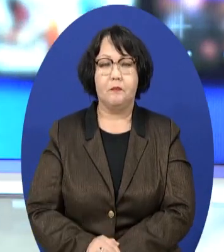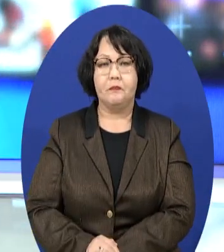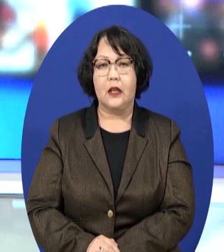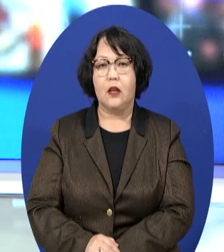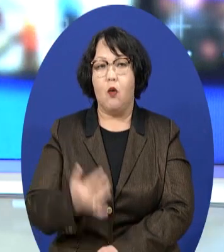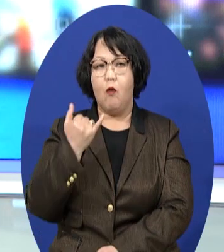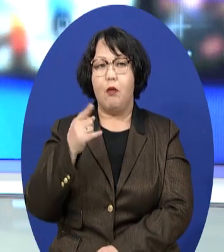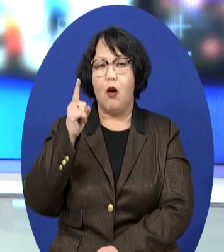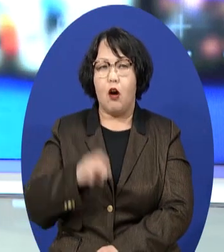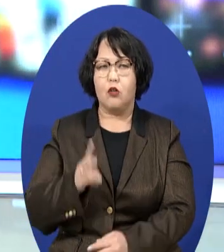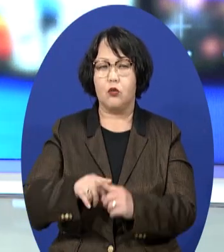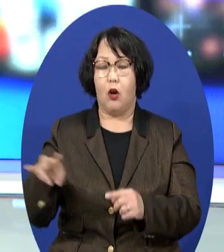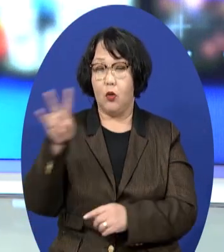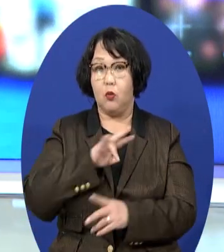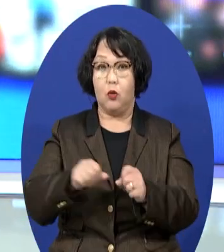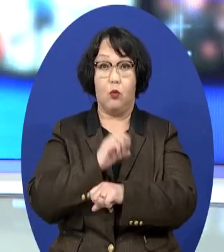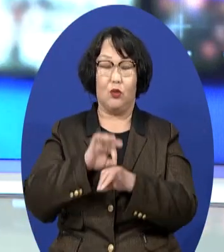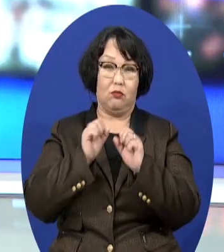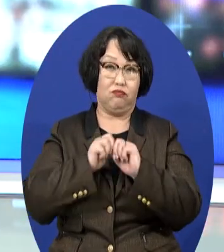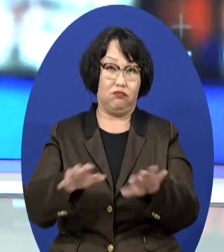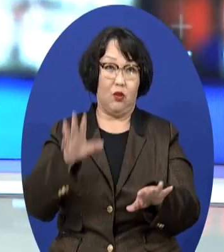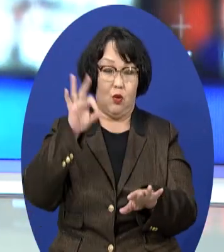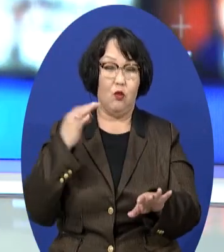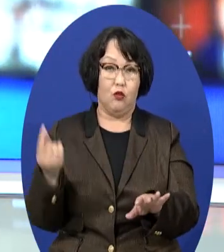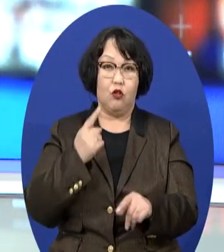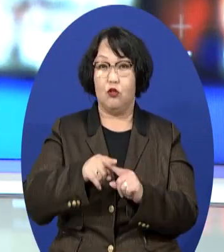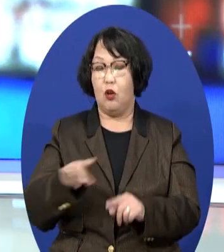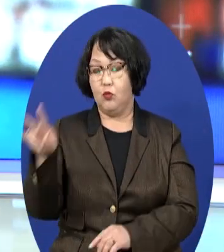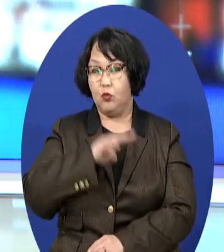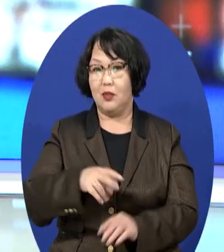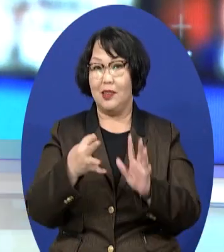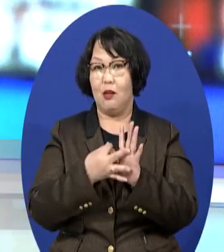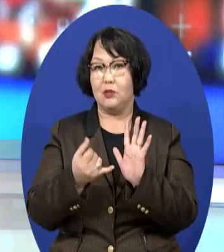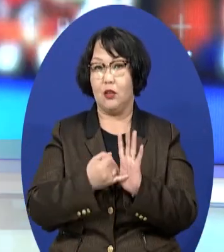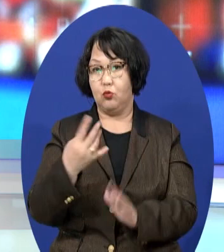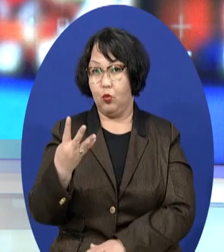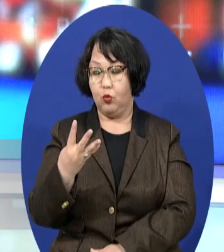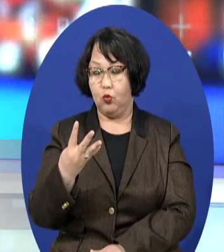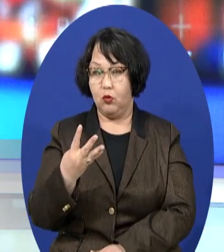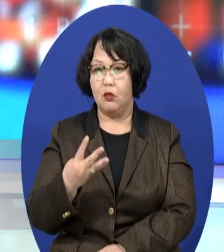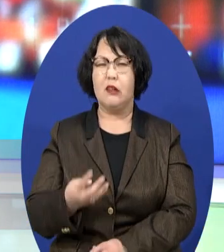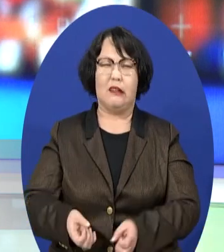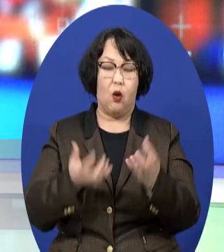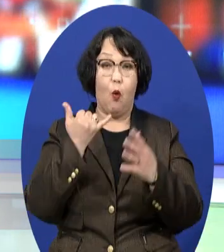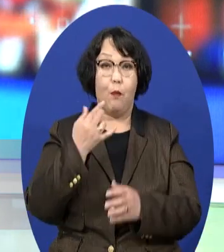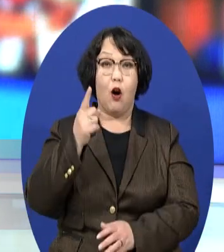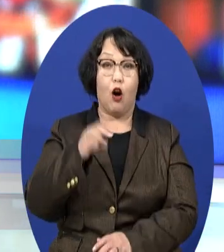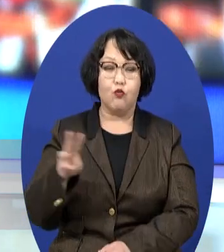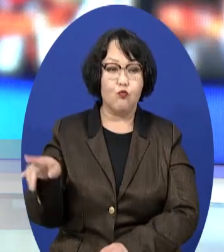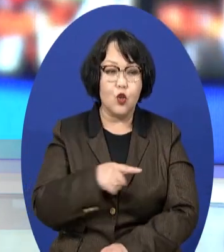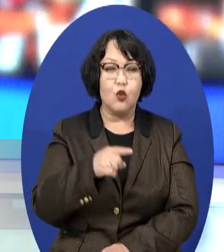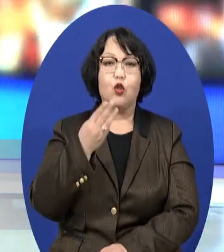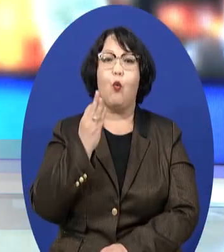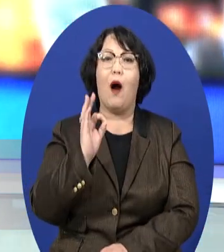Нийслэл төдийгүй хөдөө орон нутагт халдварын тархалт өндөр байна. Өнөөдөр л ихэд хөдөө орон нутагт 864 тохиолдол бүртгэгдлээ. Нийслэлтэй хамгийн ойр төв аймагт